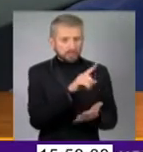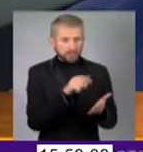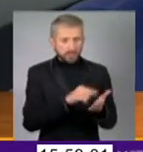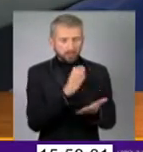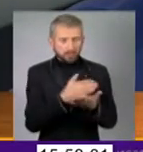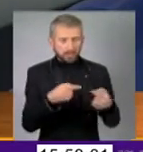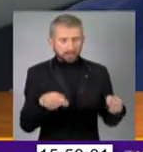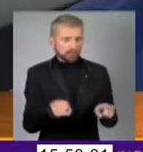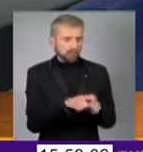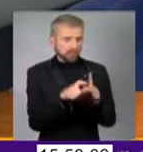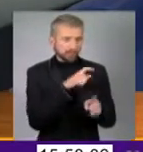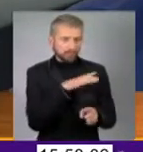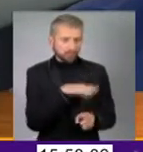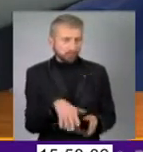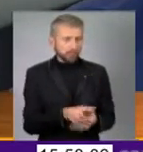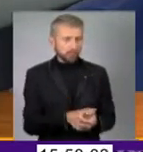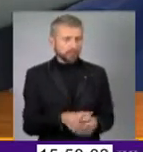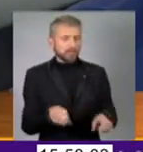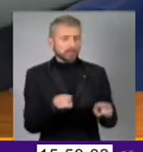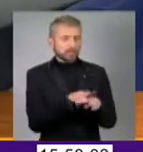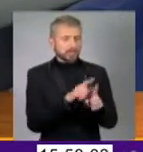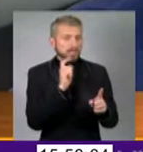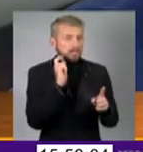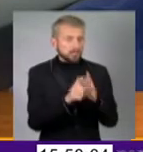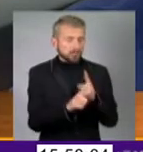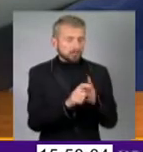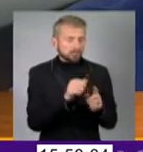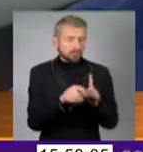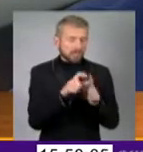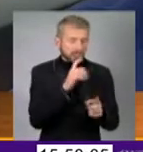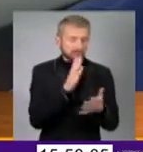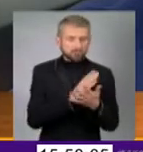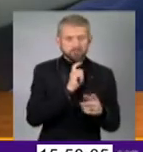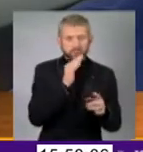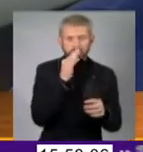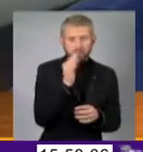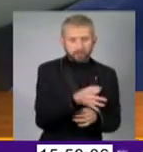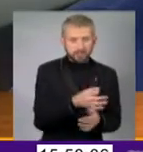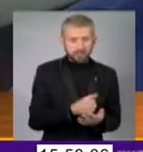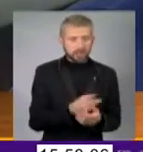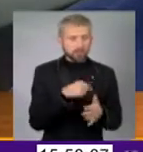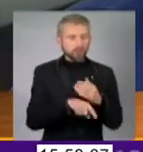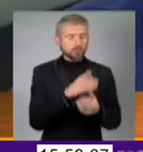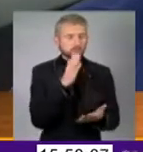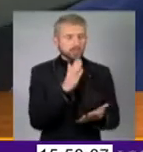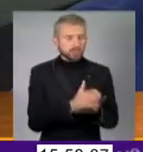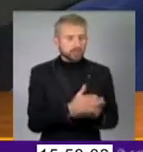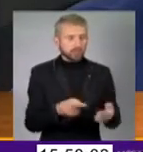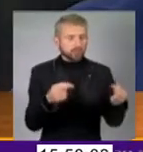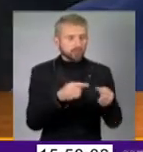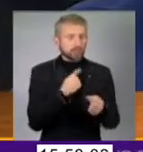Таких реакцій не було. Такі реакції мають відповідну відповідь, вибачте за тавтологію, тому що є